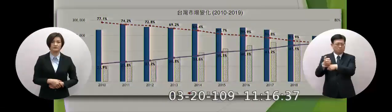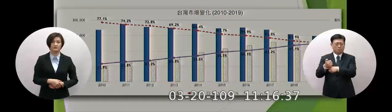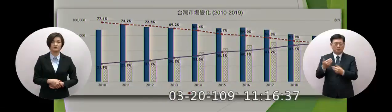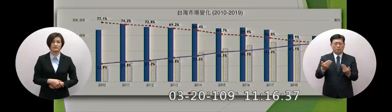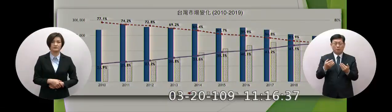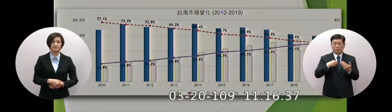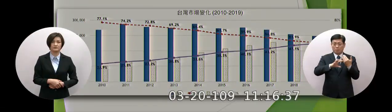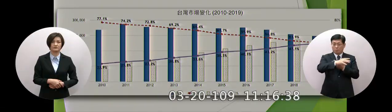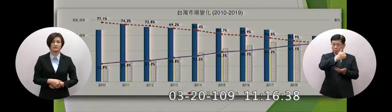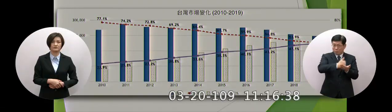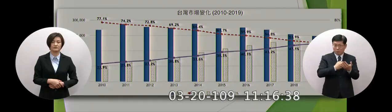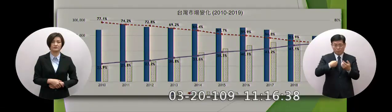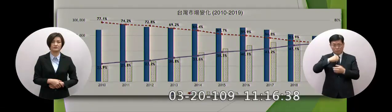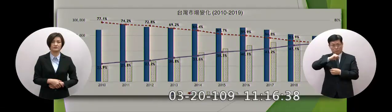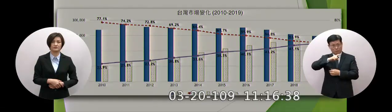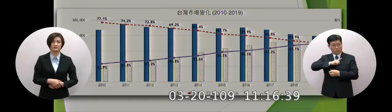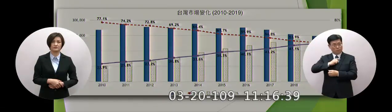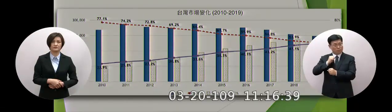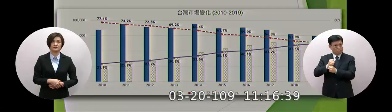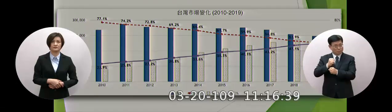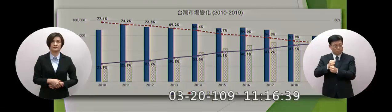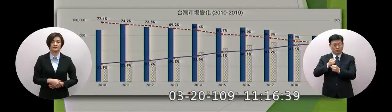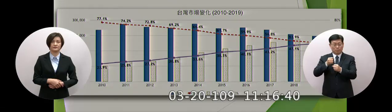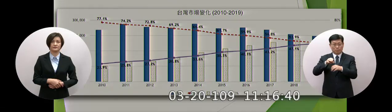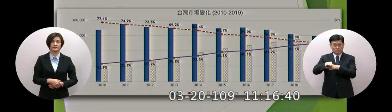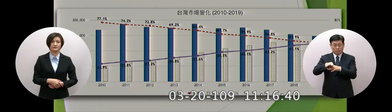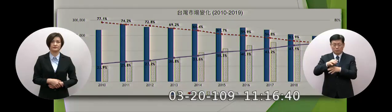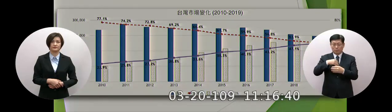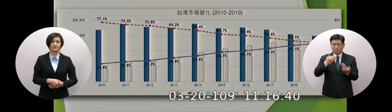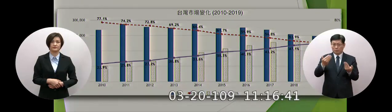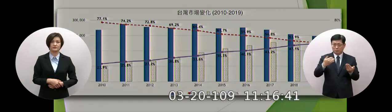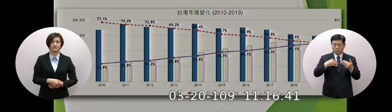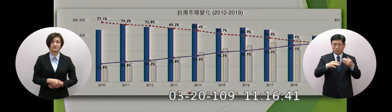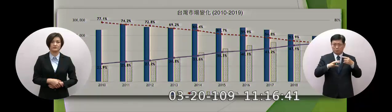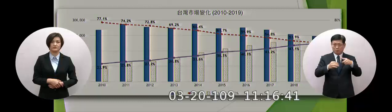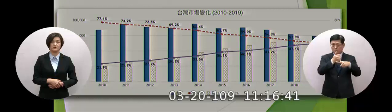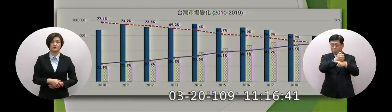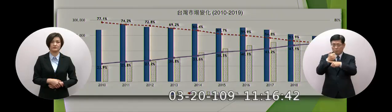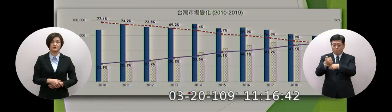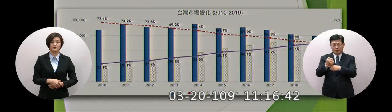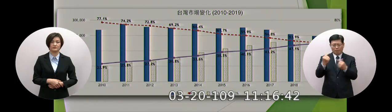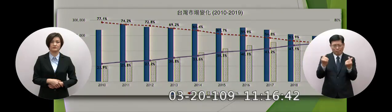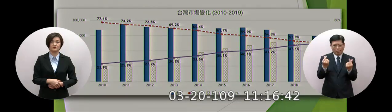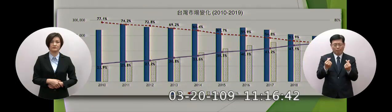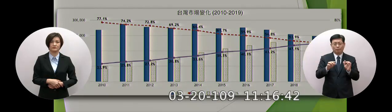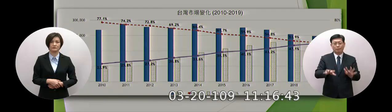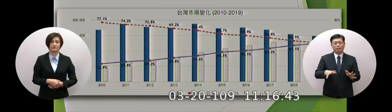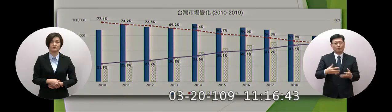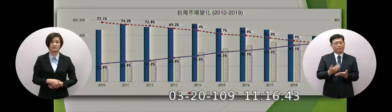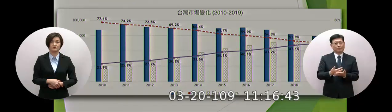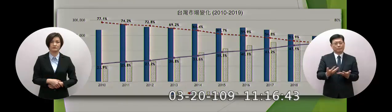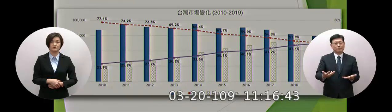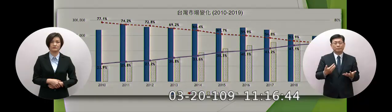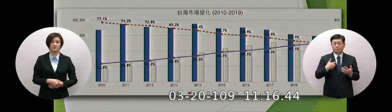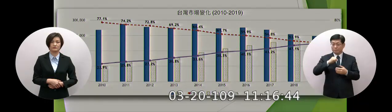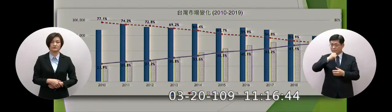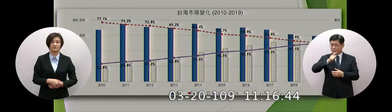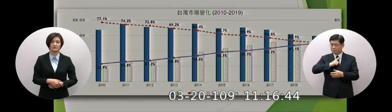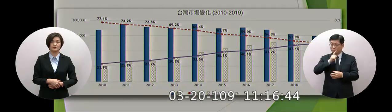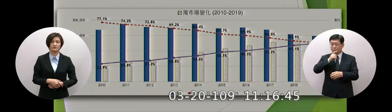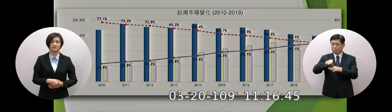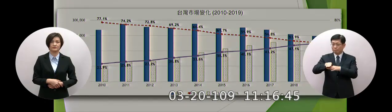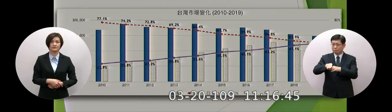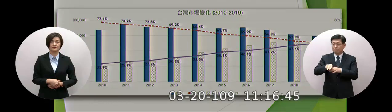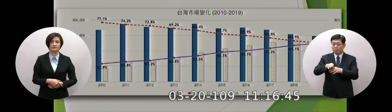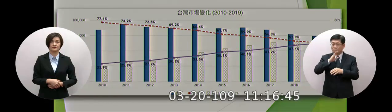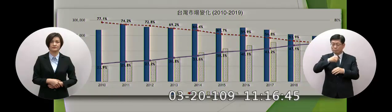了，就是进口车的比例跟这个我们国产车的比例已经几乎是一样。那所以呢，现在变成是整个国产车的这